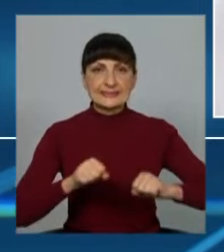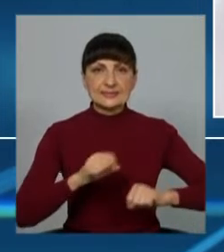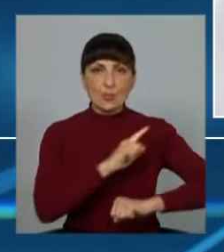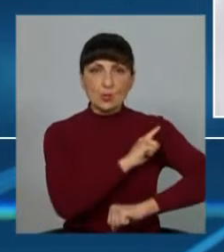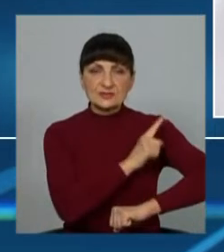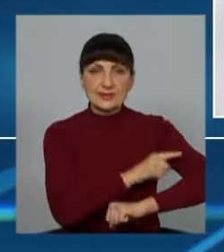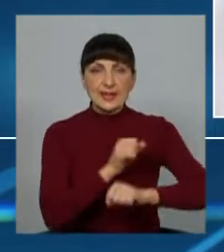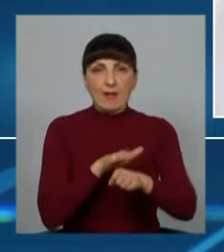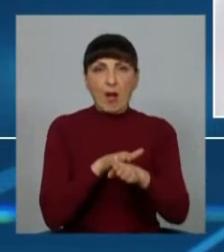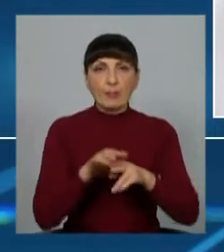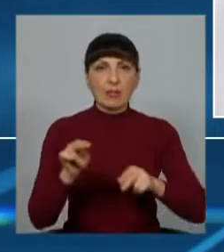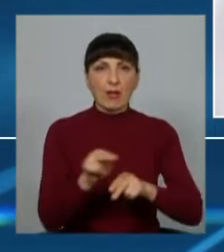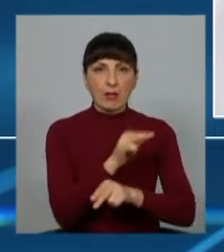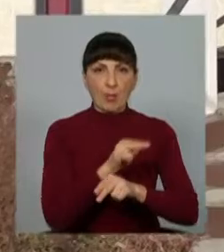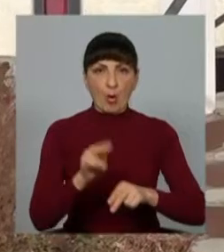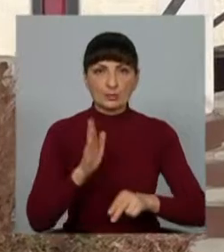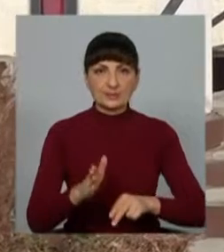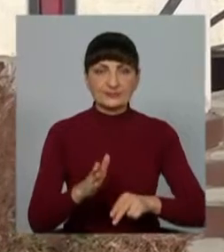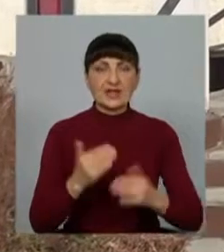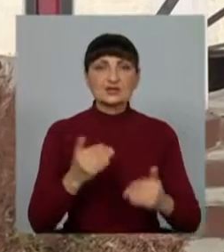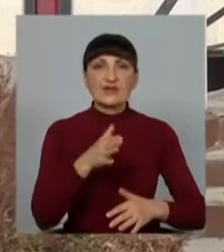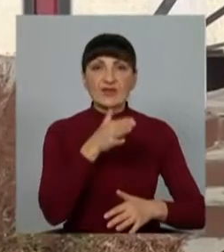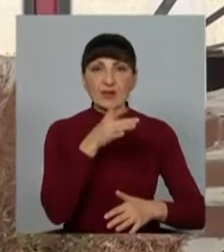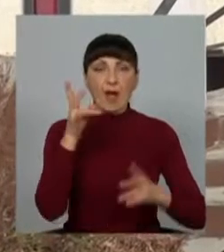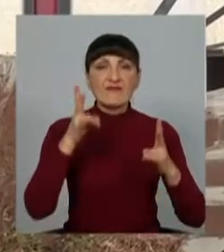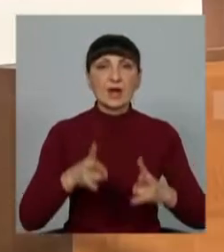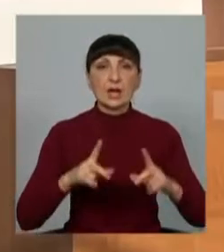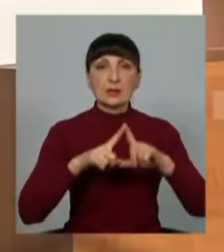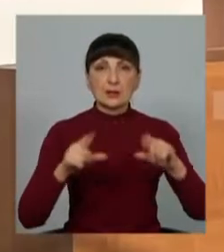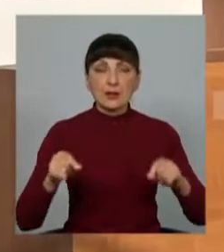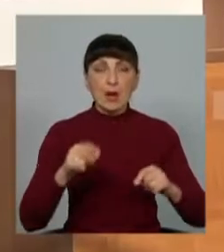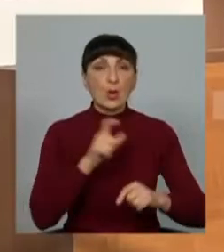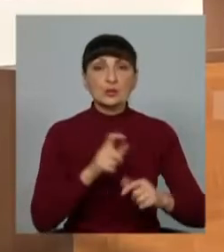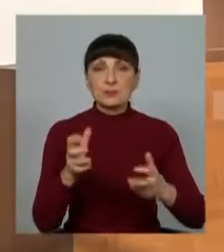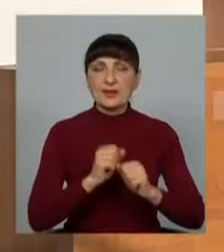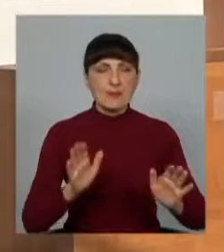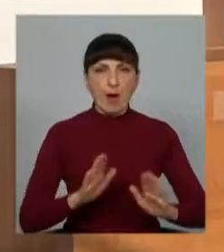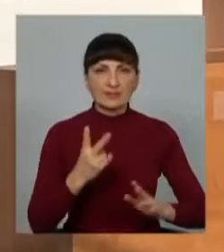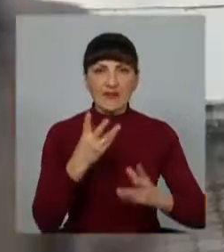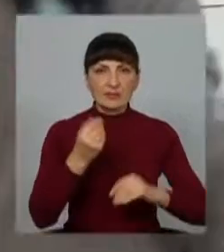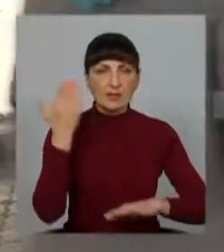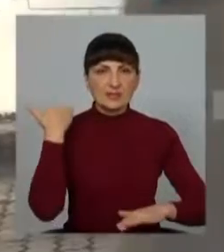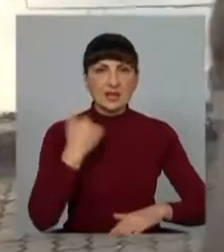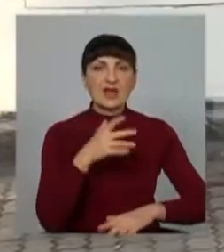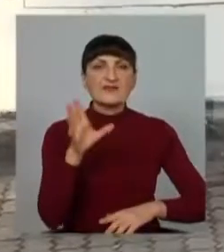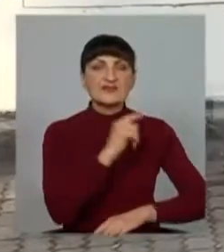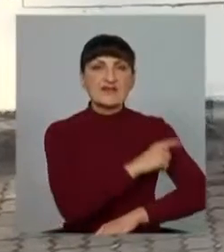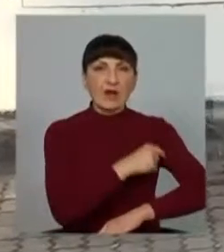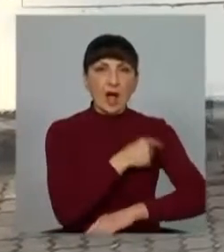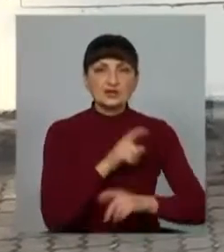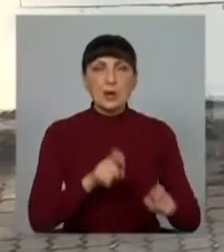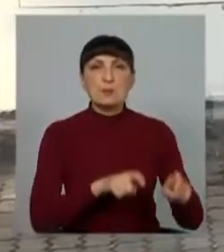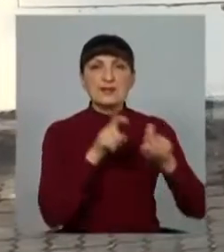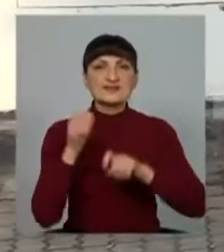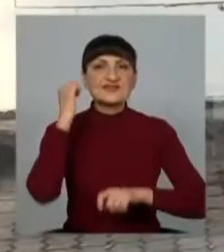и капитальный ремонт этого здания. В настоящее время в аварийном объекте пациентов не принимают. 2 дня назад персонал больницы приступил к переезду